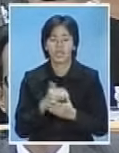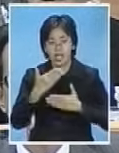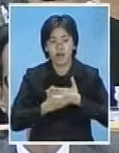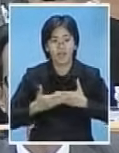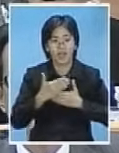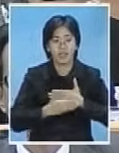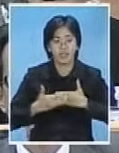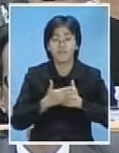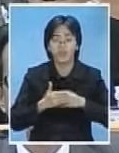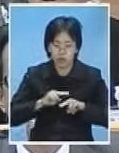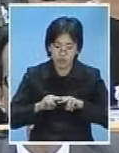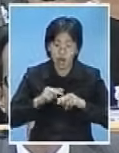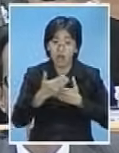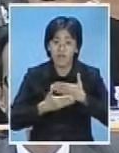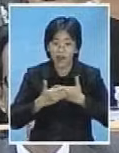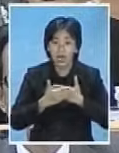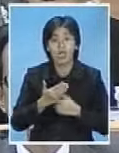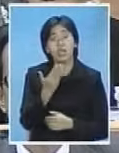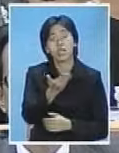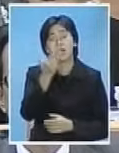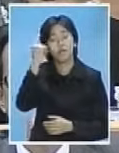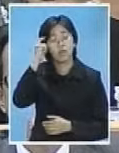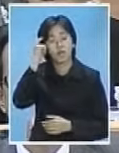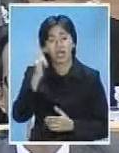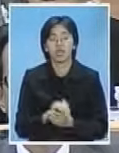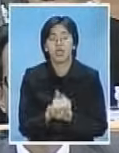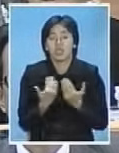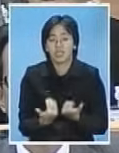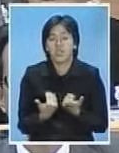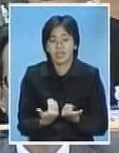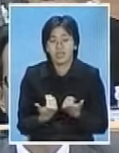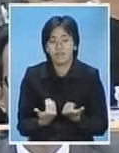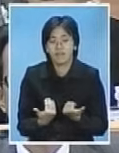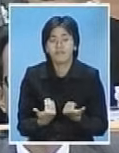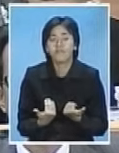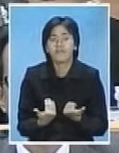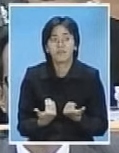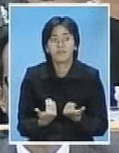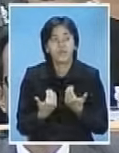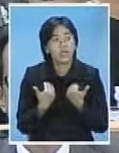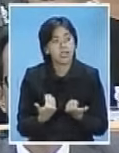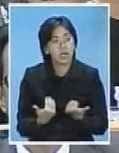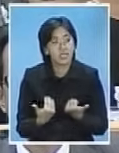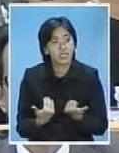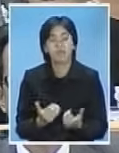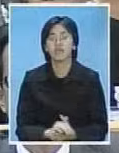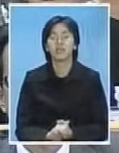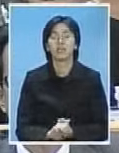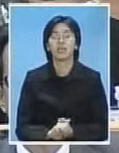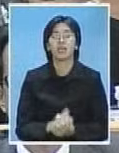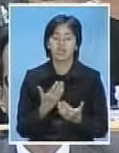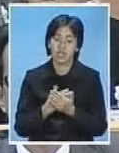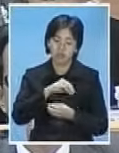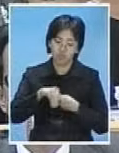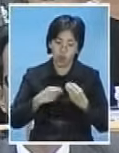ไฟท่านประธานอาจจะไม่ทราบนะครับว่าทุกวันนี้เส้นทางที่ทำราย